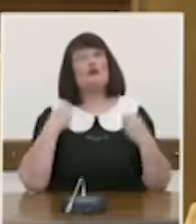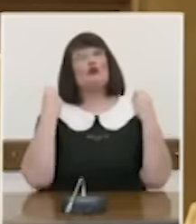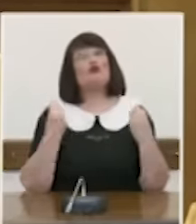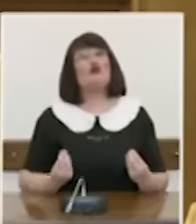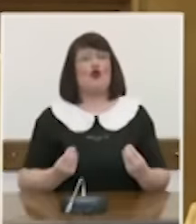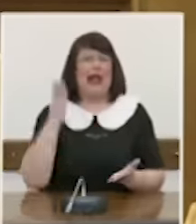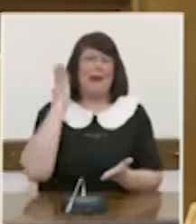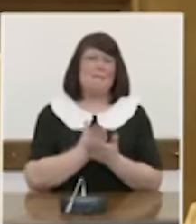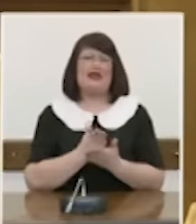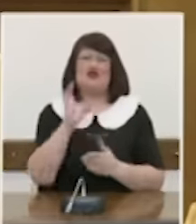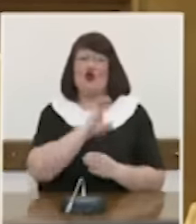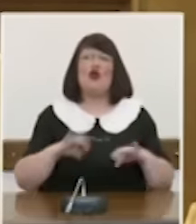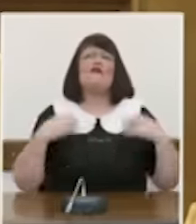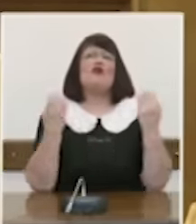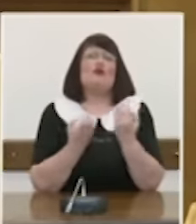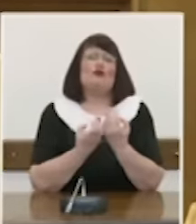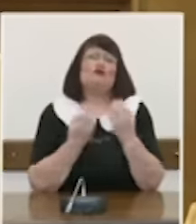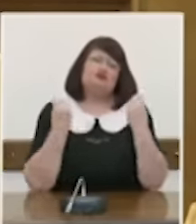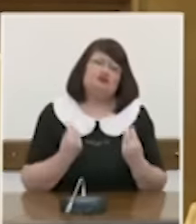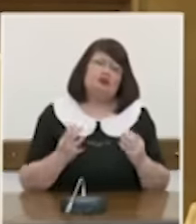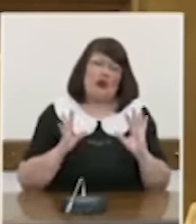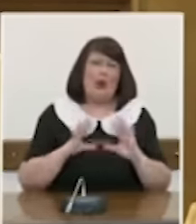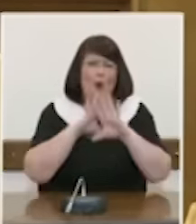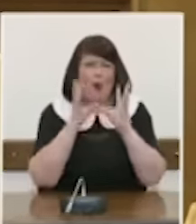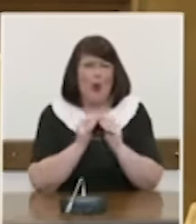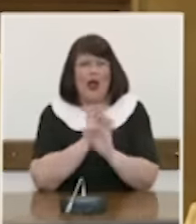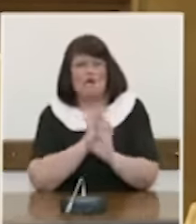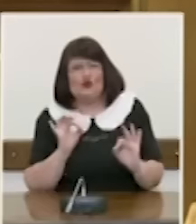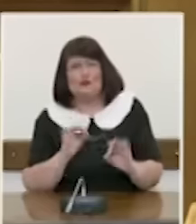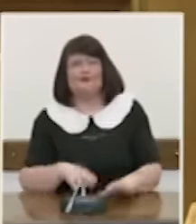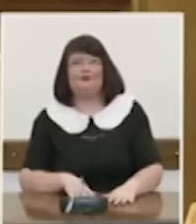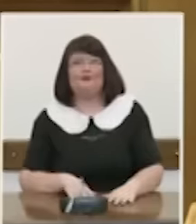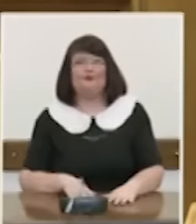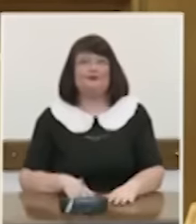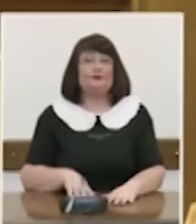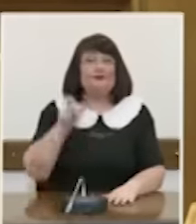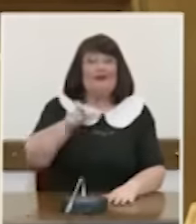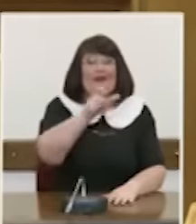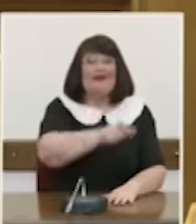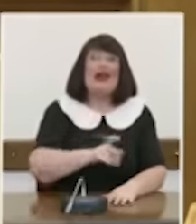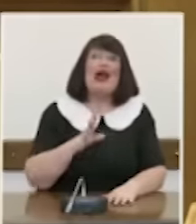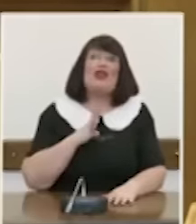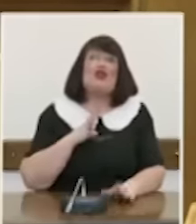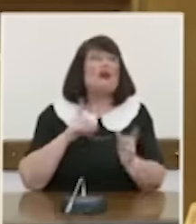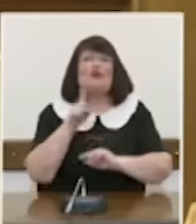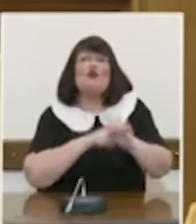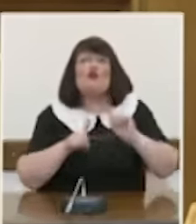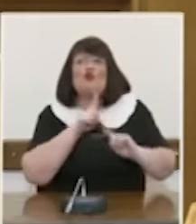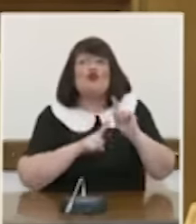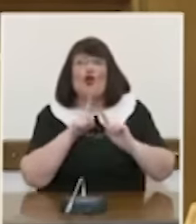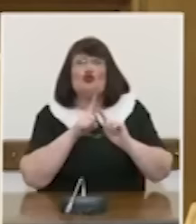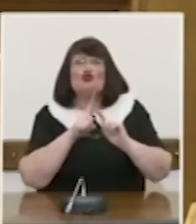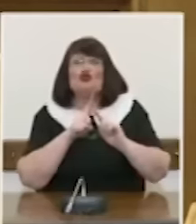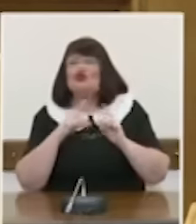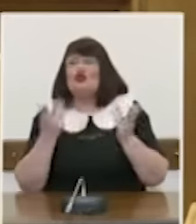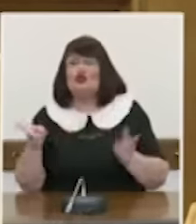όρο της Ευρωπαϊκής Ένωσης. Οπότε όλα καλά. Και άντε να βγάλει άκρη μετά ο κόσμος, ποιος από όλους σας δείχνει τους